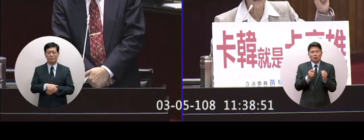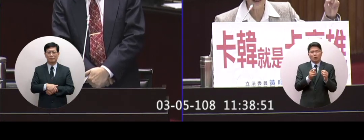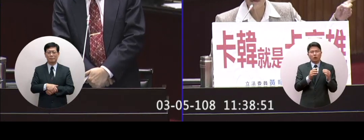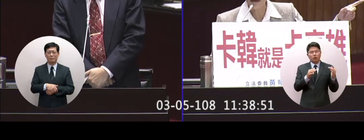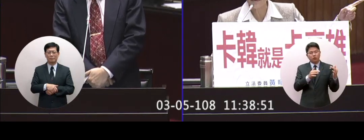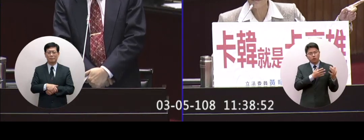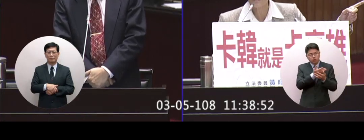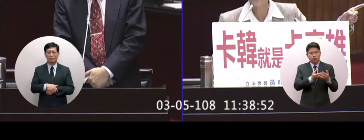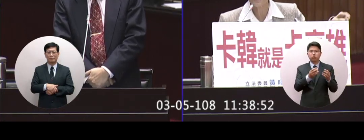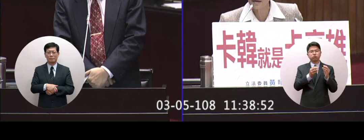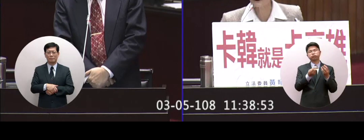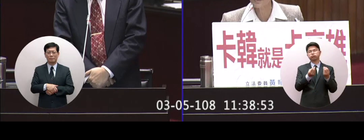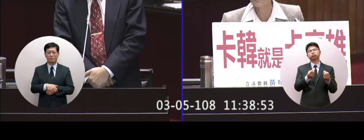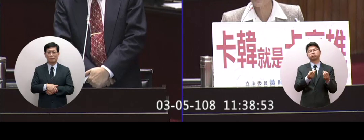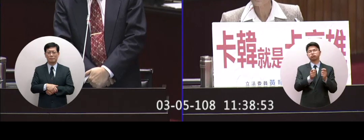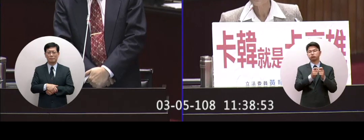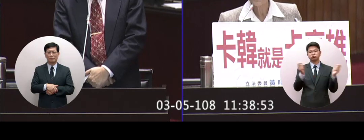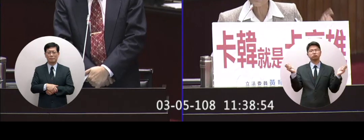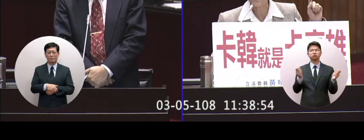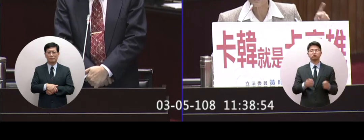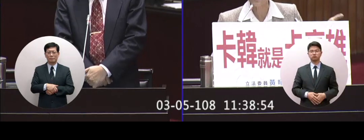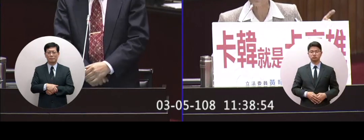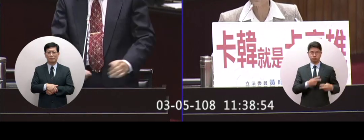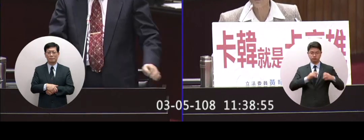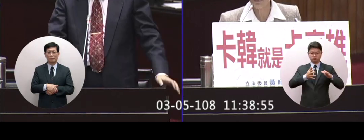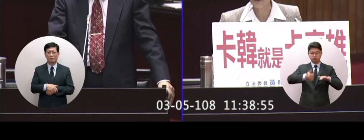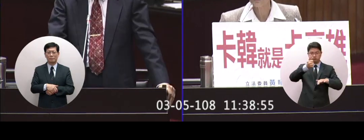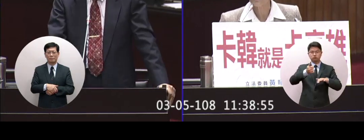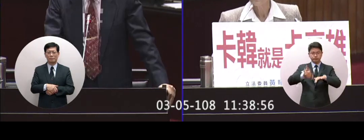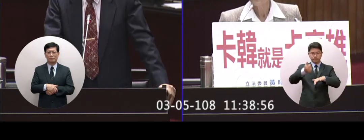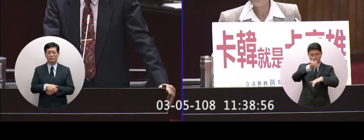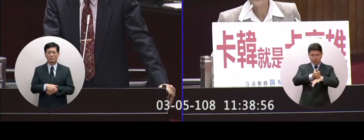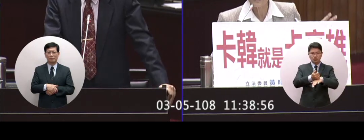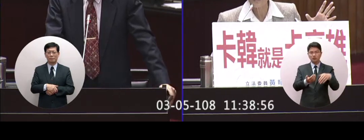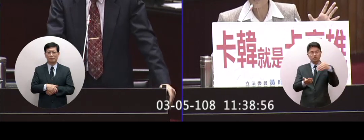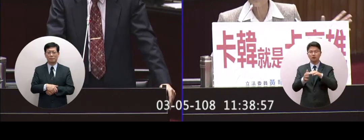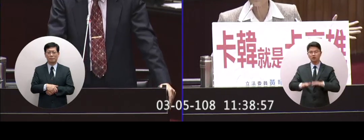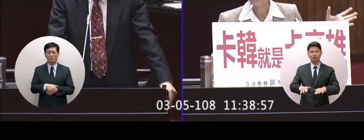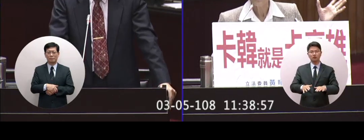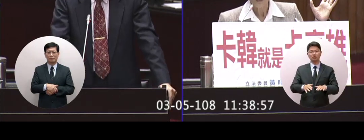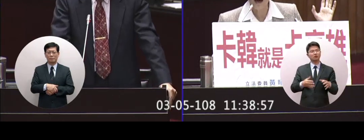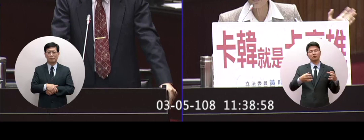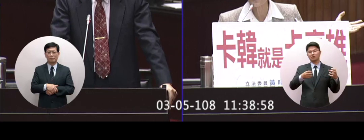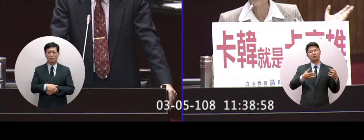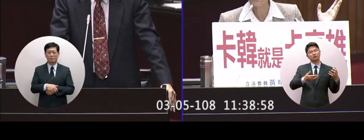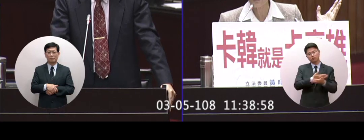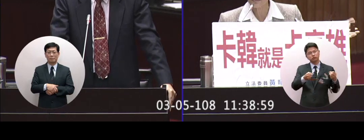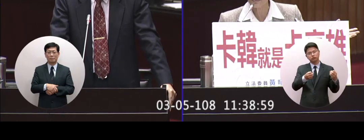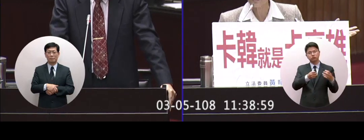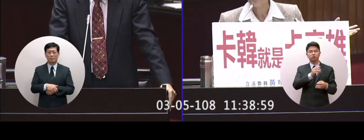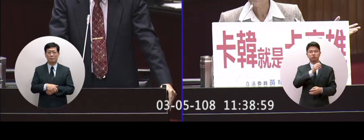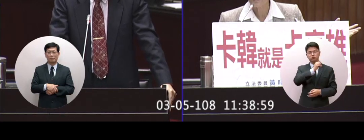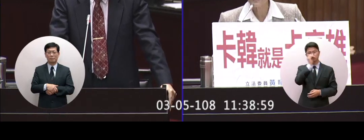从蔡英文上任一直到现在都是已读不回。那么今天面对韩国也要到